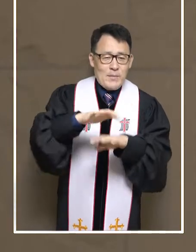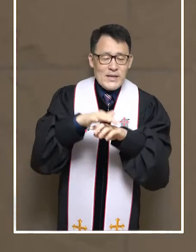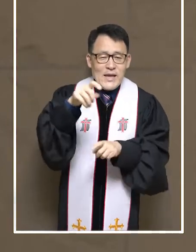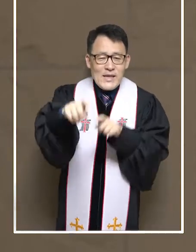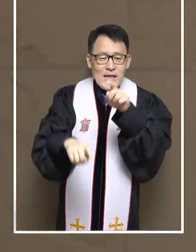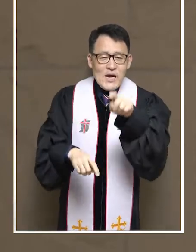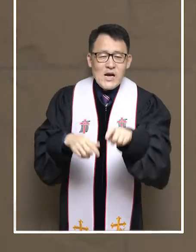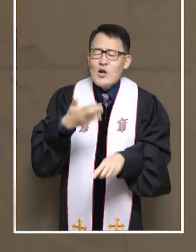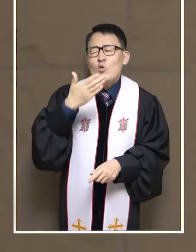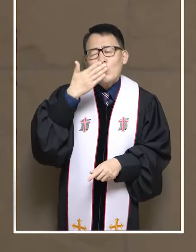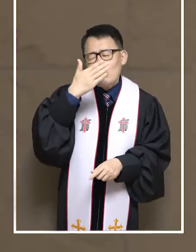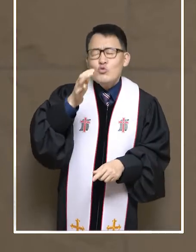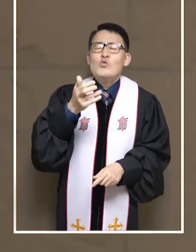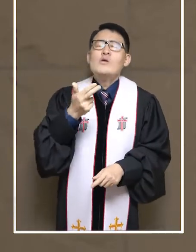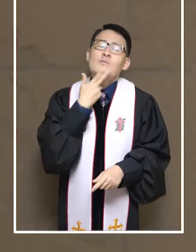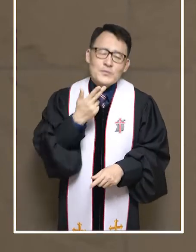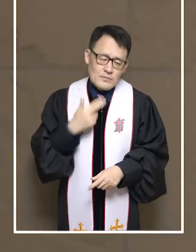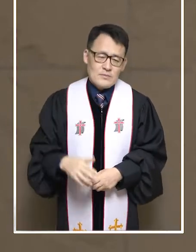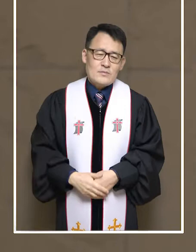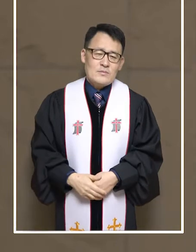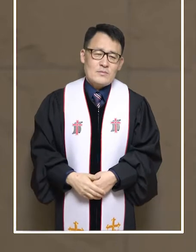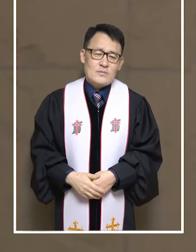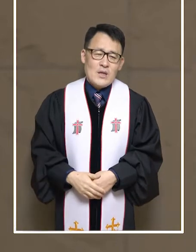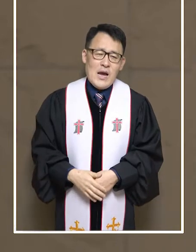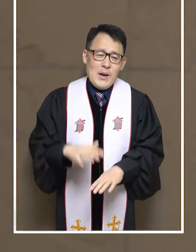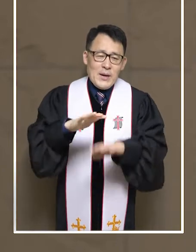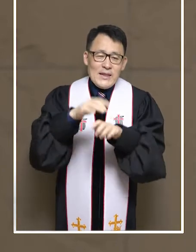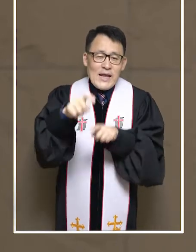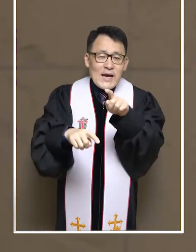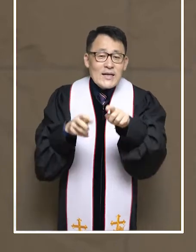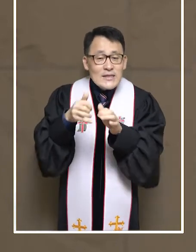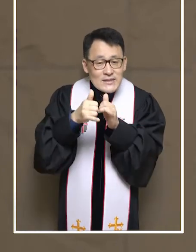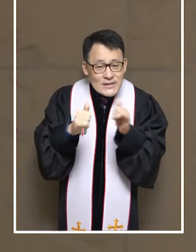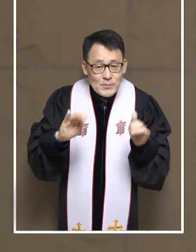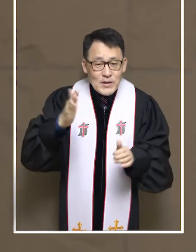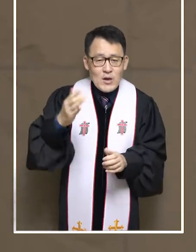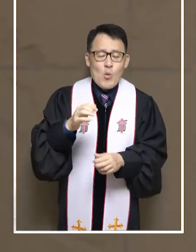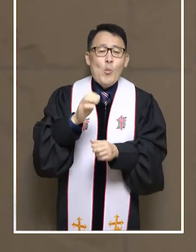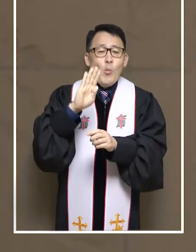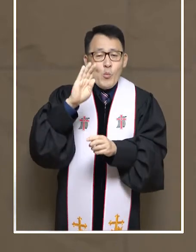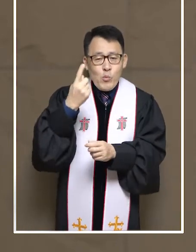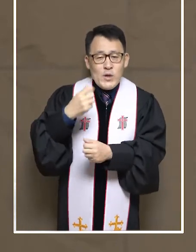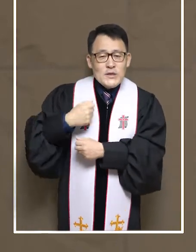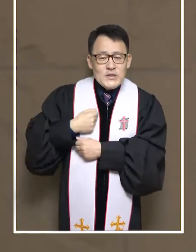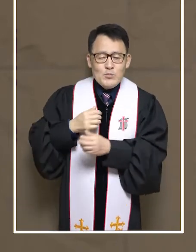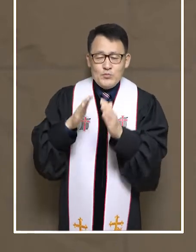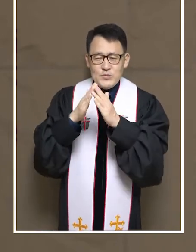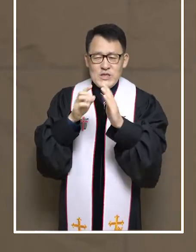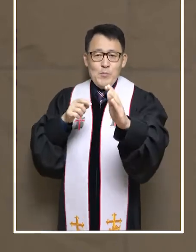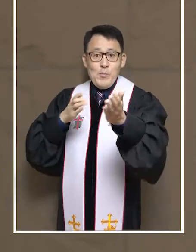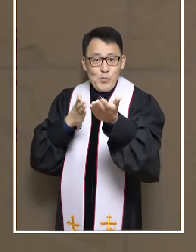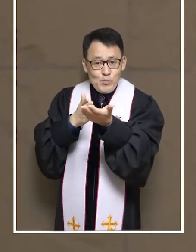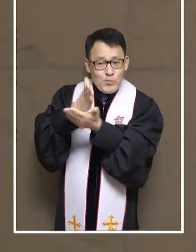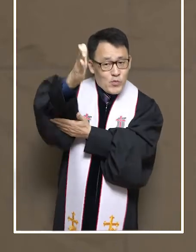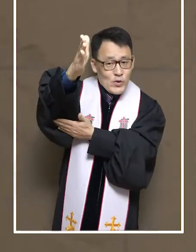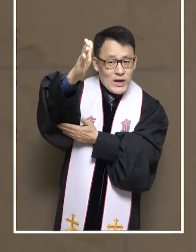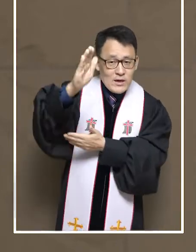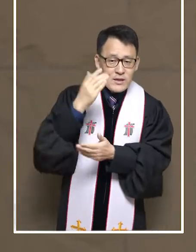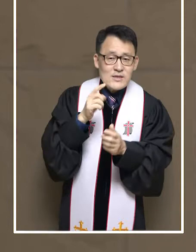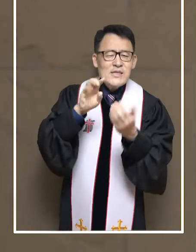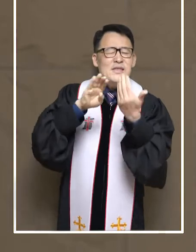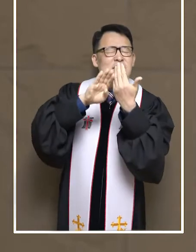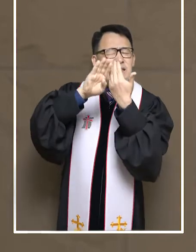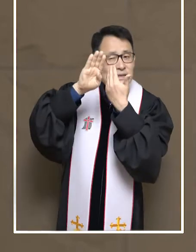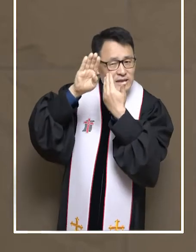만다면 우리는 밭으로 나갈 수 없을 겁니다. 밭으로 나가는 사람이 되려면 보디발의